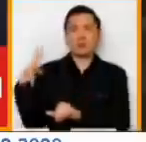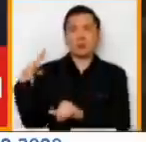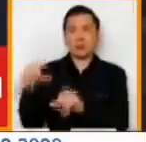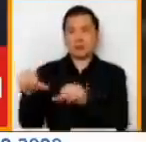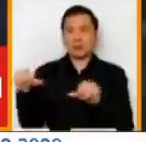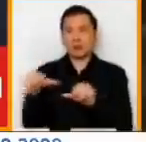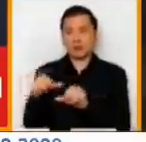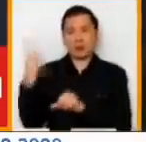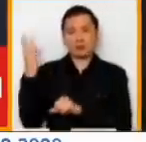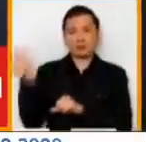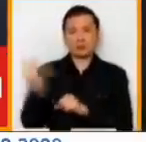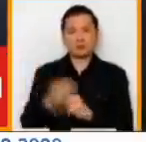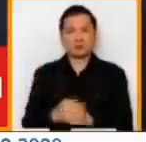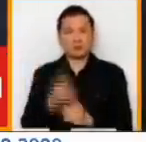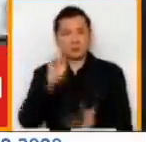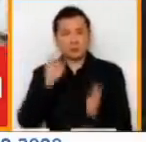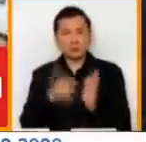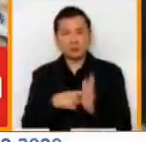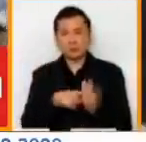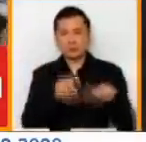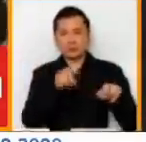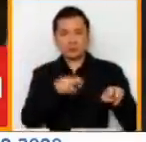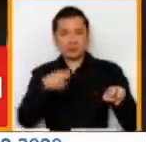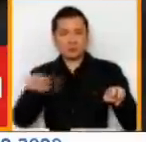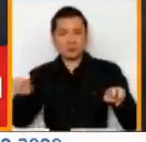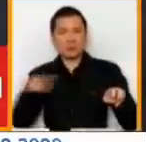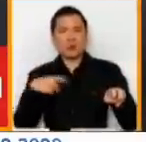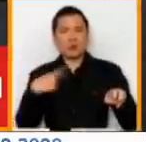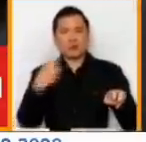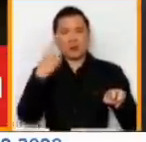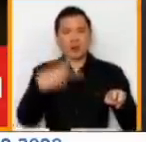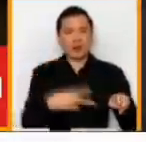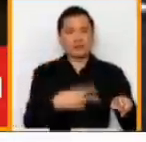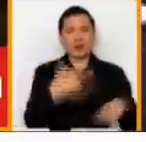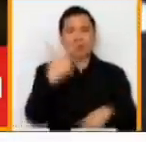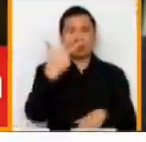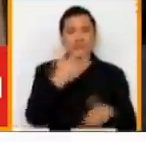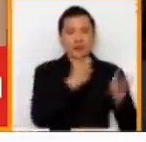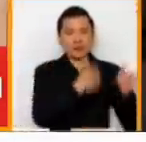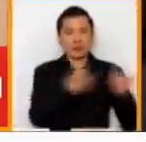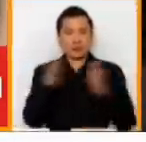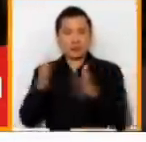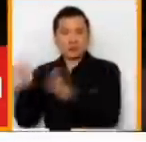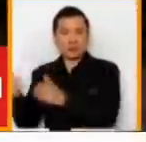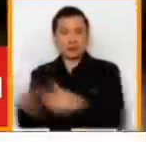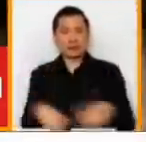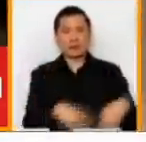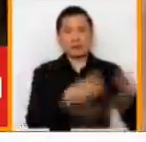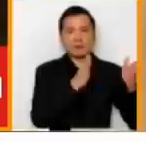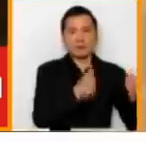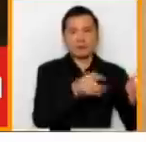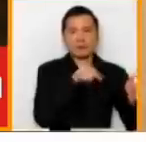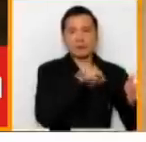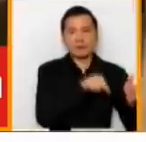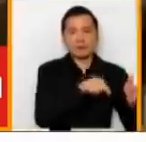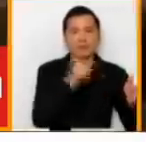itong filing area, kung mapapansin nyo, nahahati po yan sa tatlo. Yung nasa kaliwa ng inyong screen, yung po yung para sa